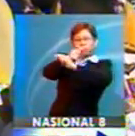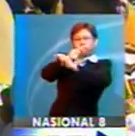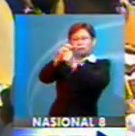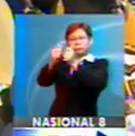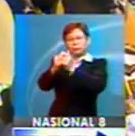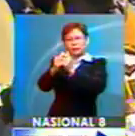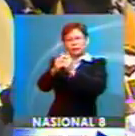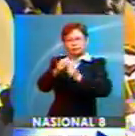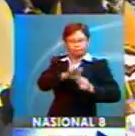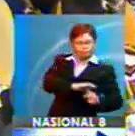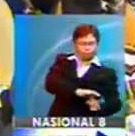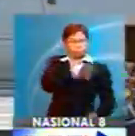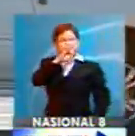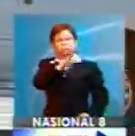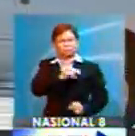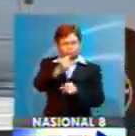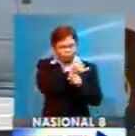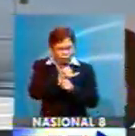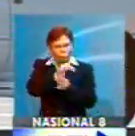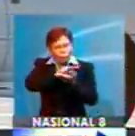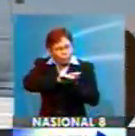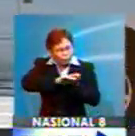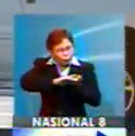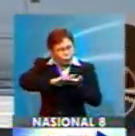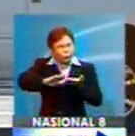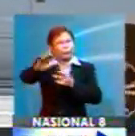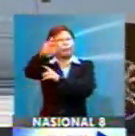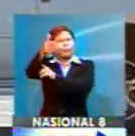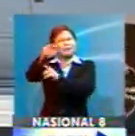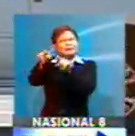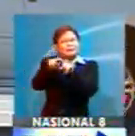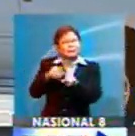dengan sepenuh jiwa raga dan dijaga kesuciannya. Ia